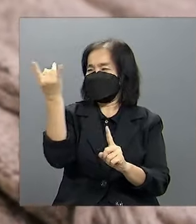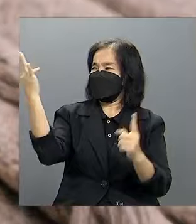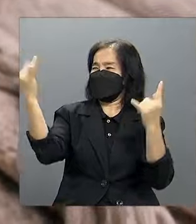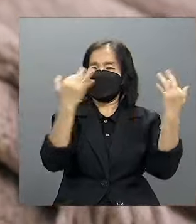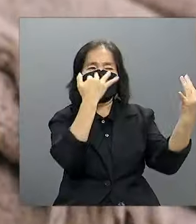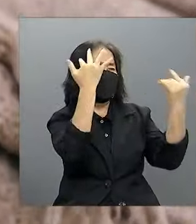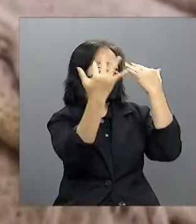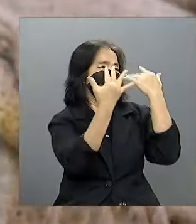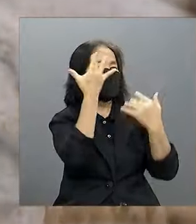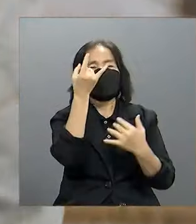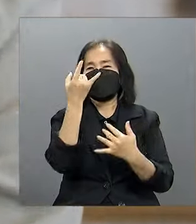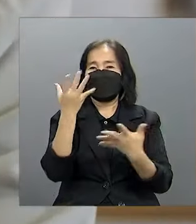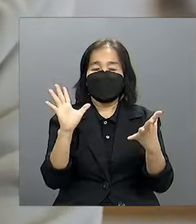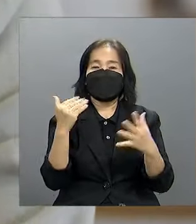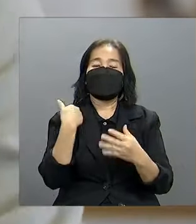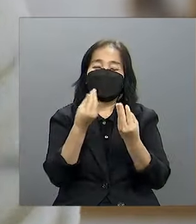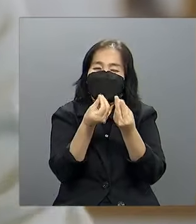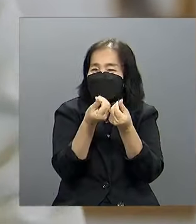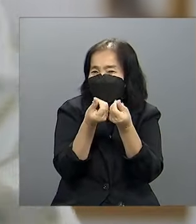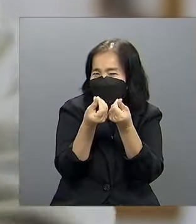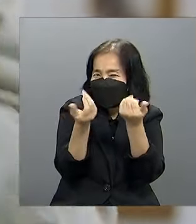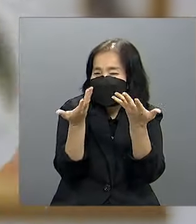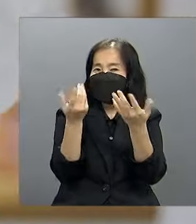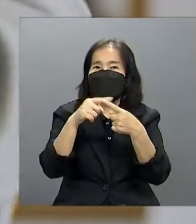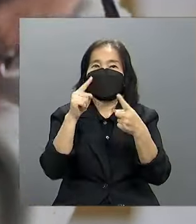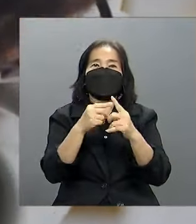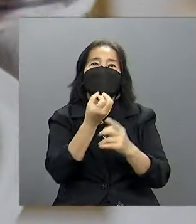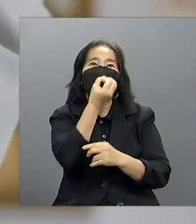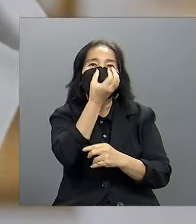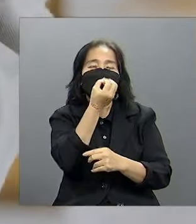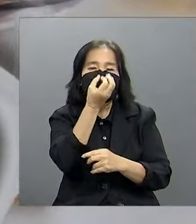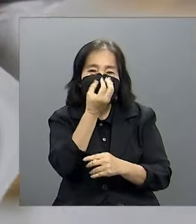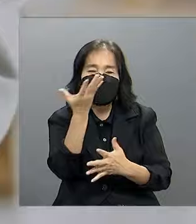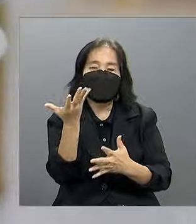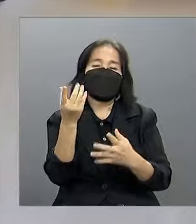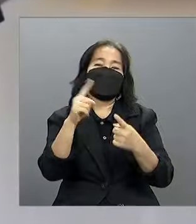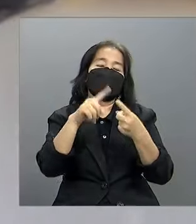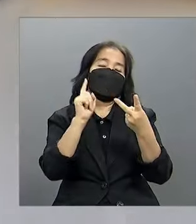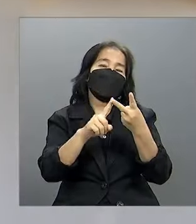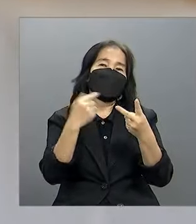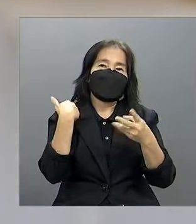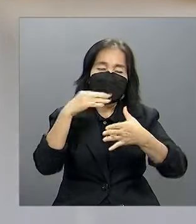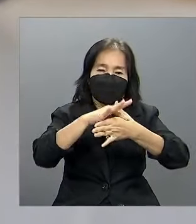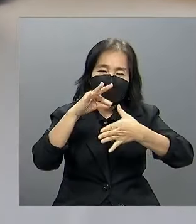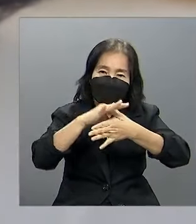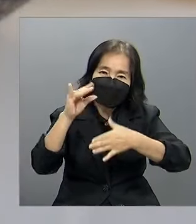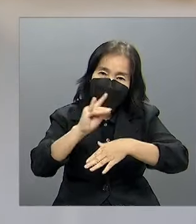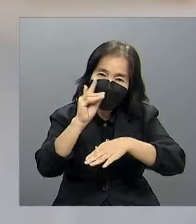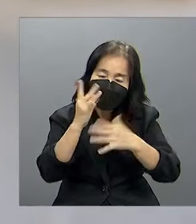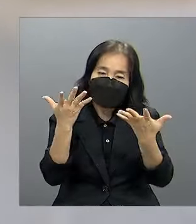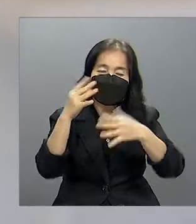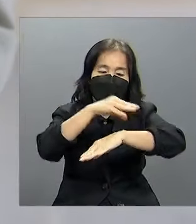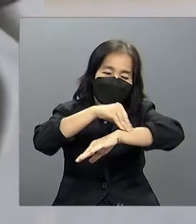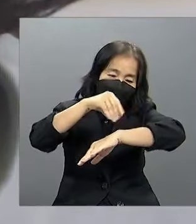ไหมอย่างเช่นไรฝุ่นบางคนก็แพ้เกสรดอกไม้บางคนแพ้พวกแมงสาบยังมีเลยค่ะ เพราะฉะนั้นวิธีปฏิบัติตัว